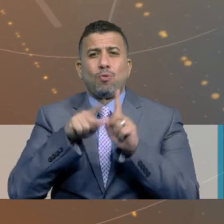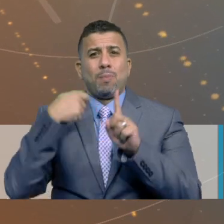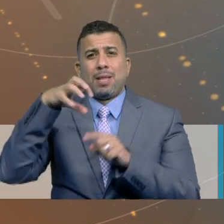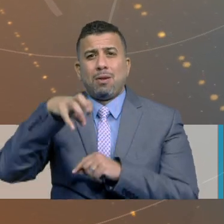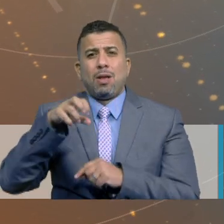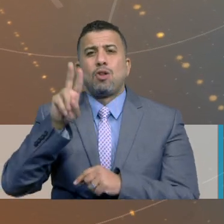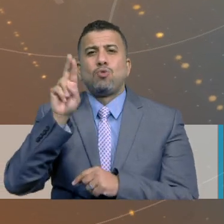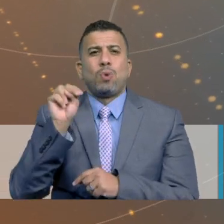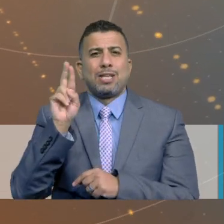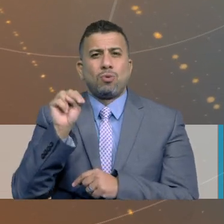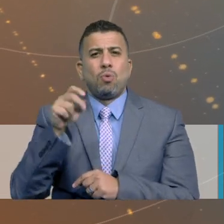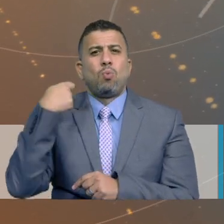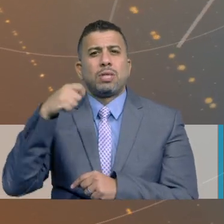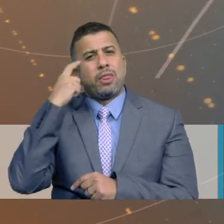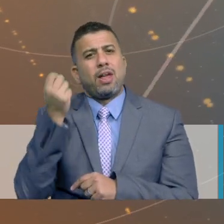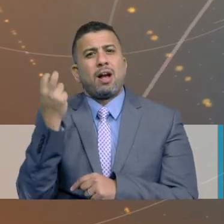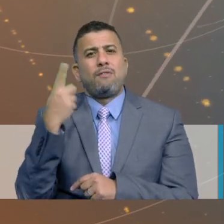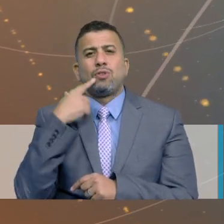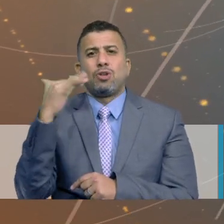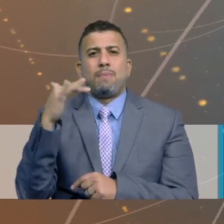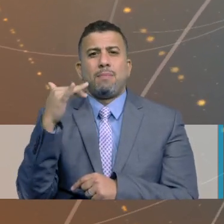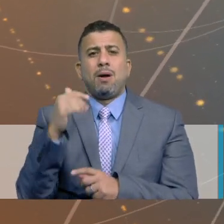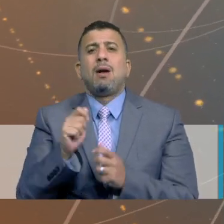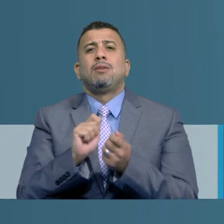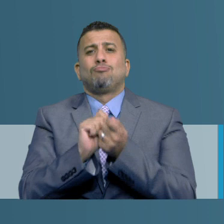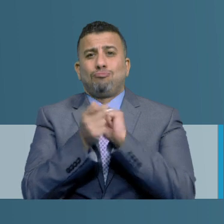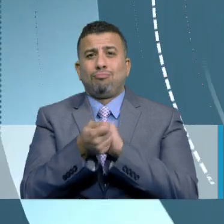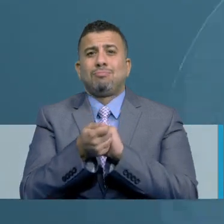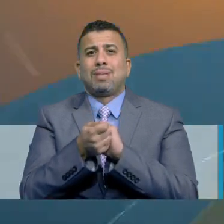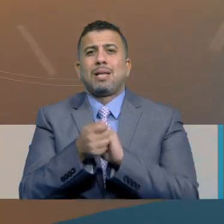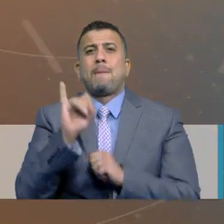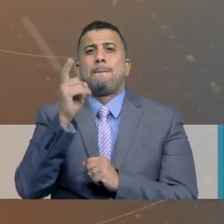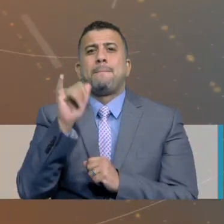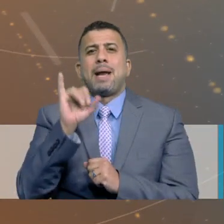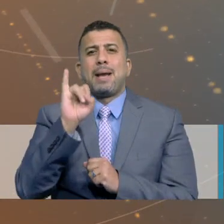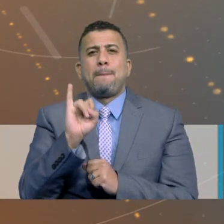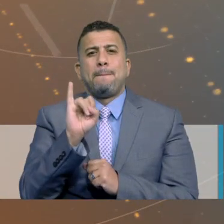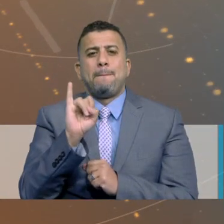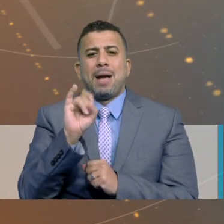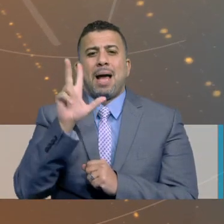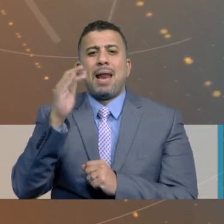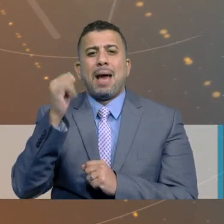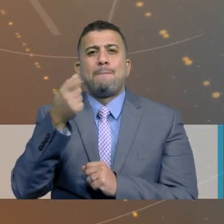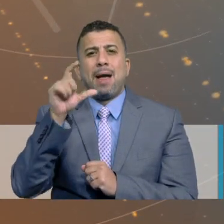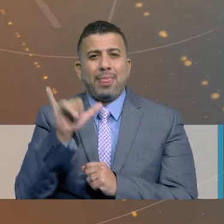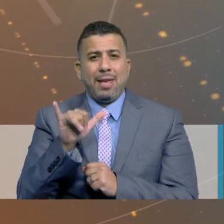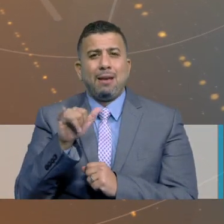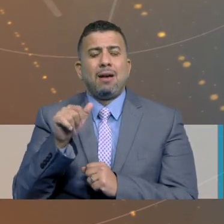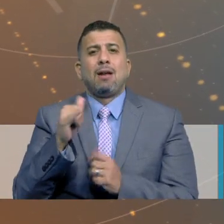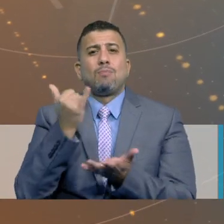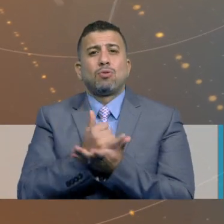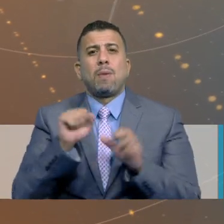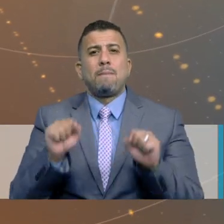لدى اليونسكو وزيرا للثقافه والشباب وايضا تم تعيين معالم مريم بنت احمد الحمادي